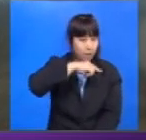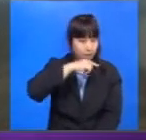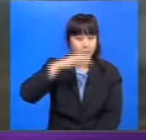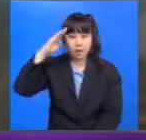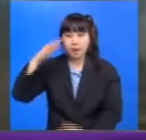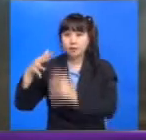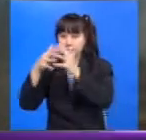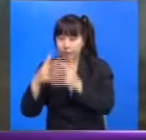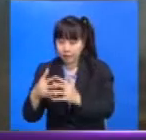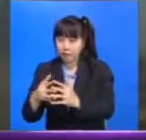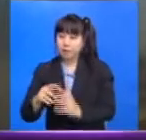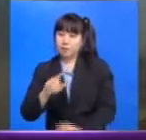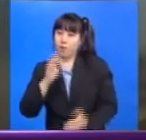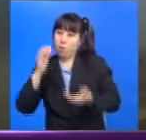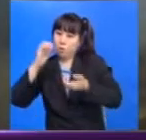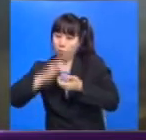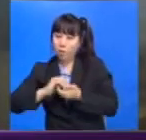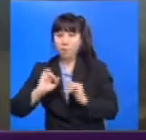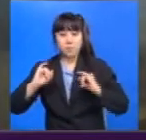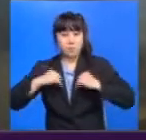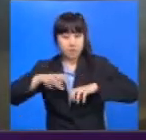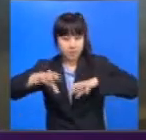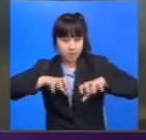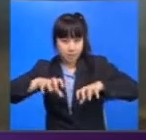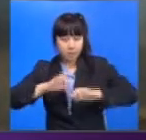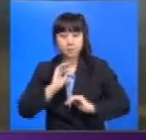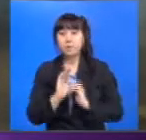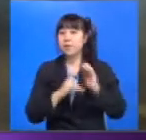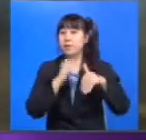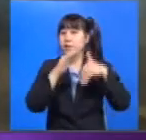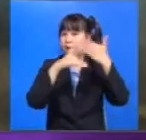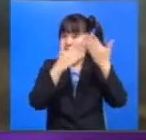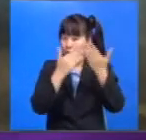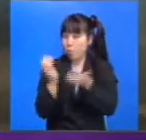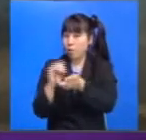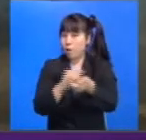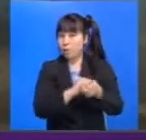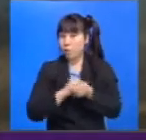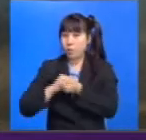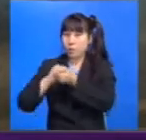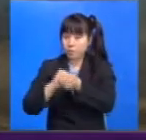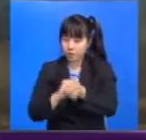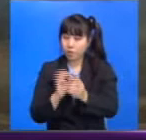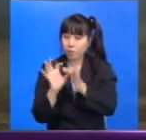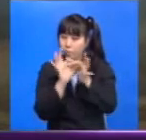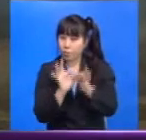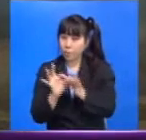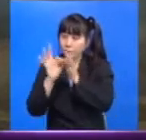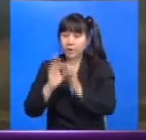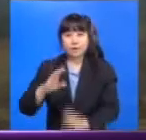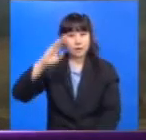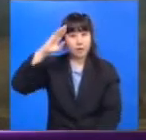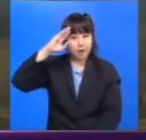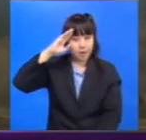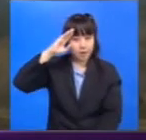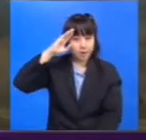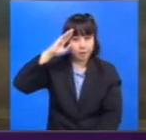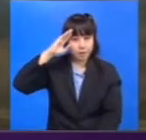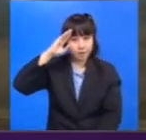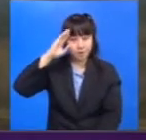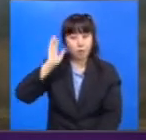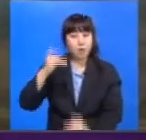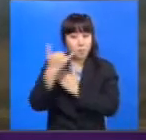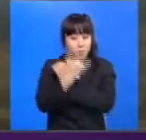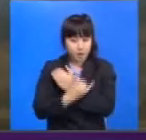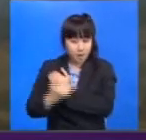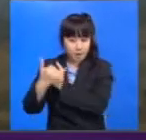รัฐรมกเป็เจ้าภาพเพื่อพัฒนาความมนคงและความรวมมือกระชัความสมพันธทางทหารระหว่างกองทัพ